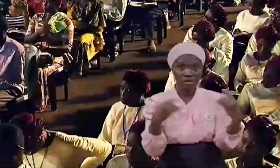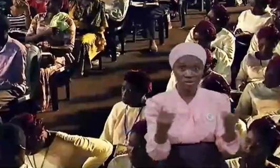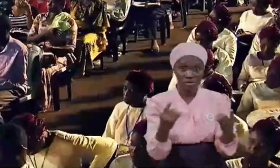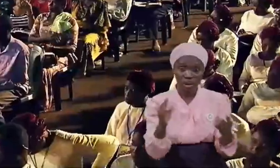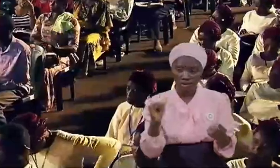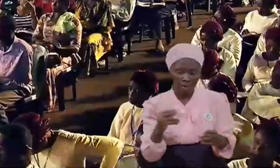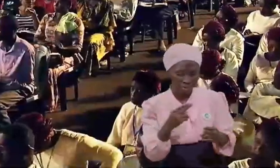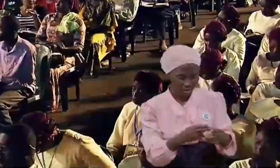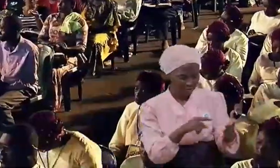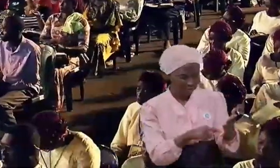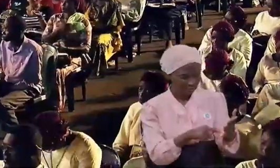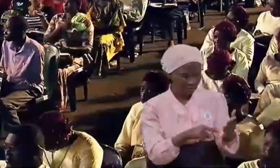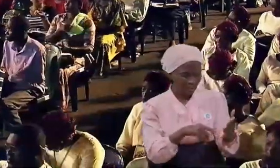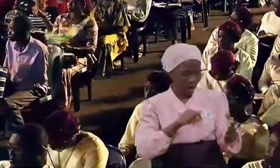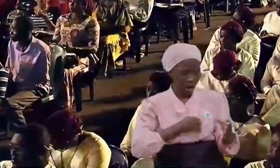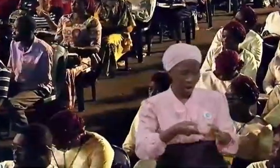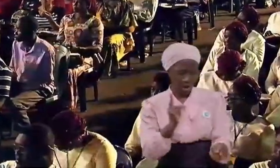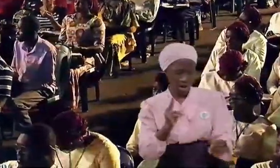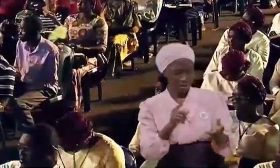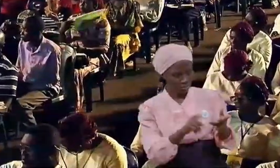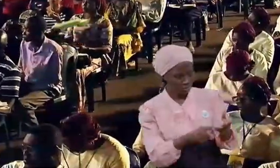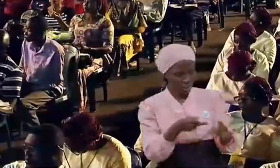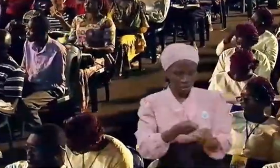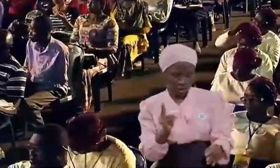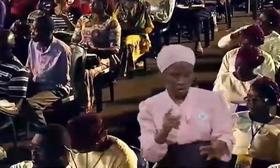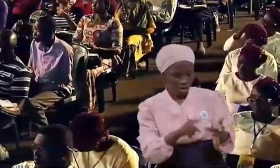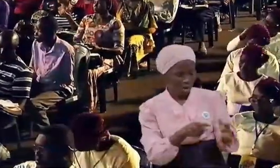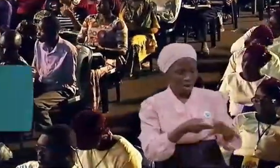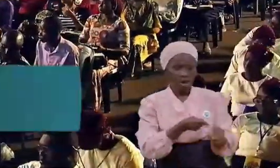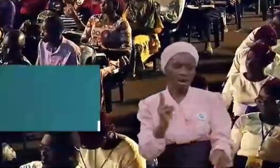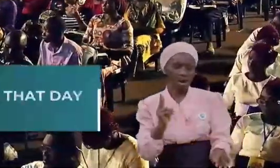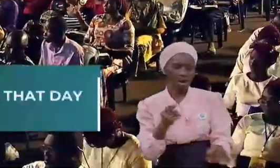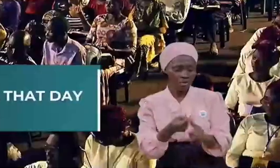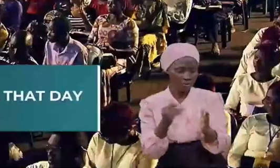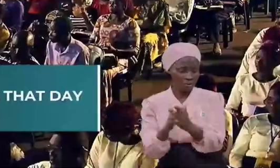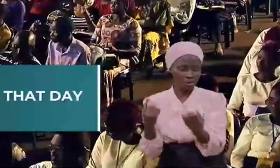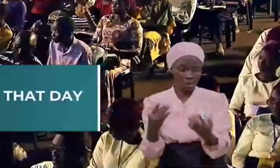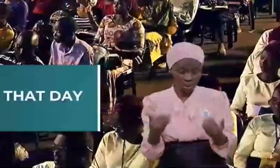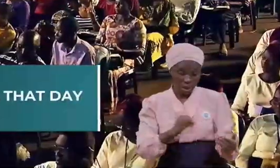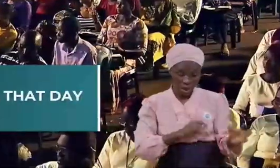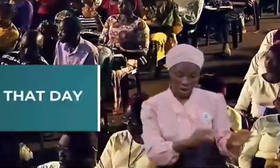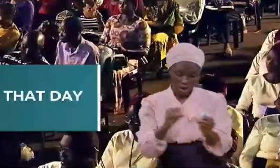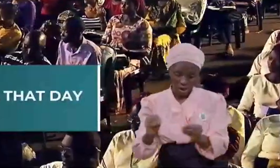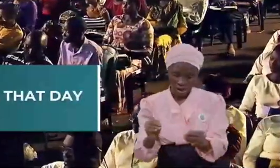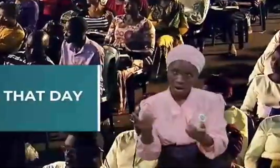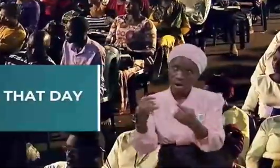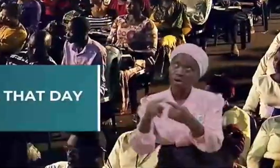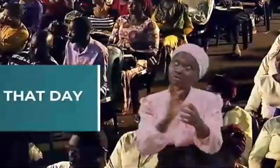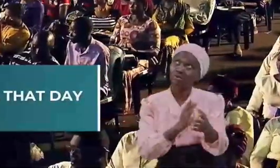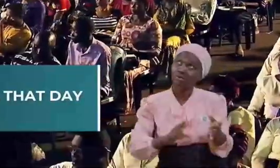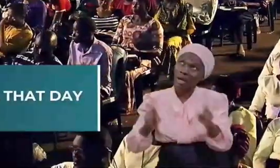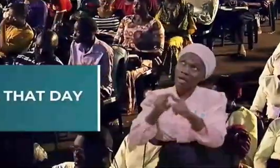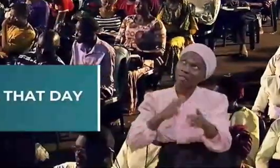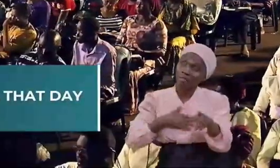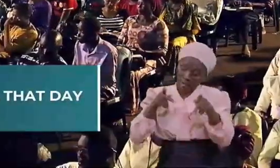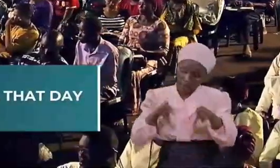de cela. Et tu nommes ces péchés au Seigneur. Je viens à Christ comme sauveur personnel. Maintenant, tous